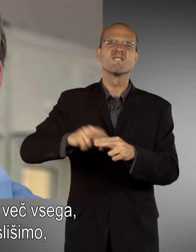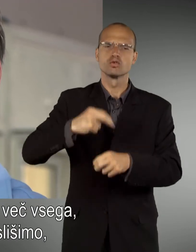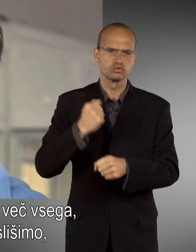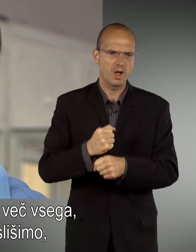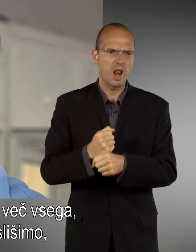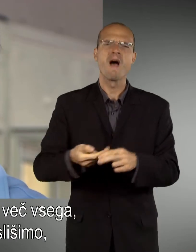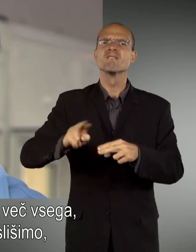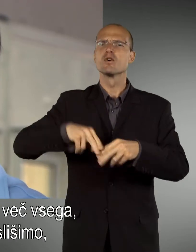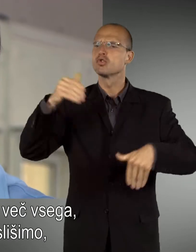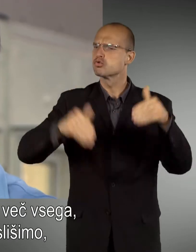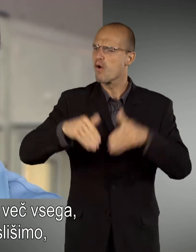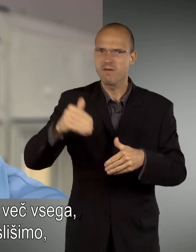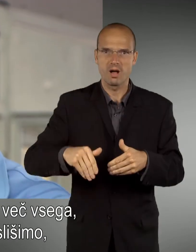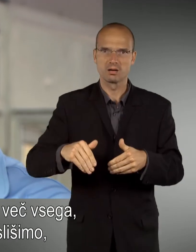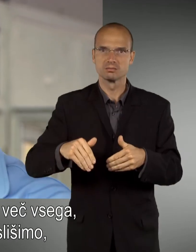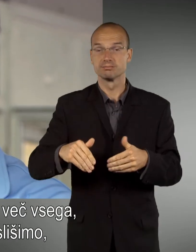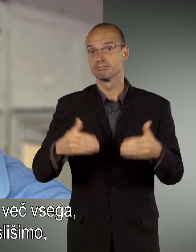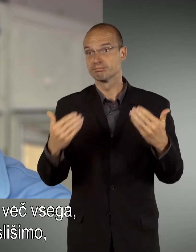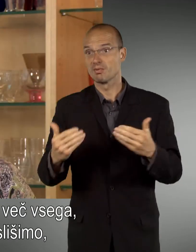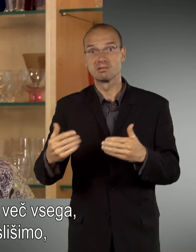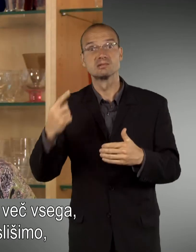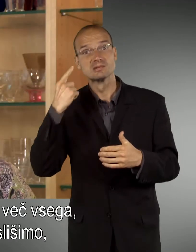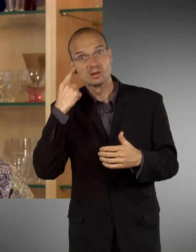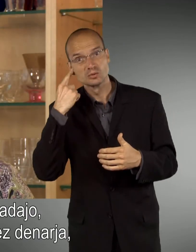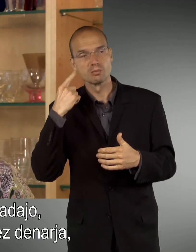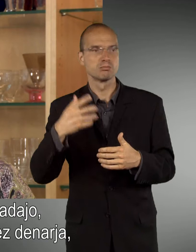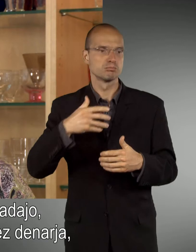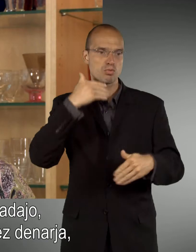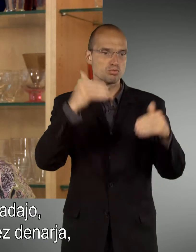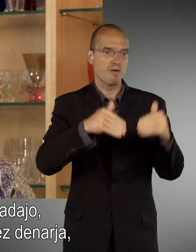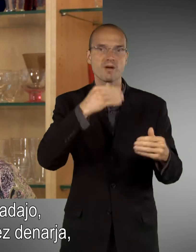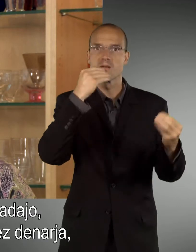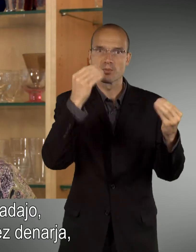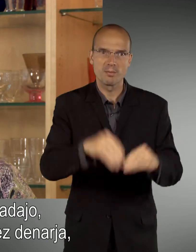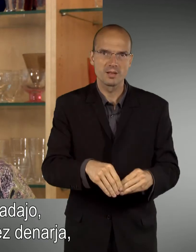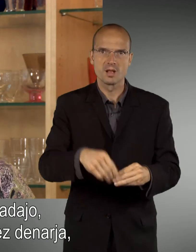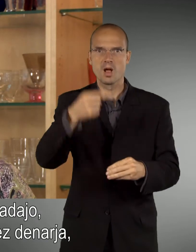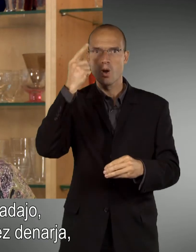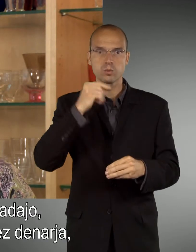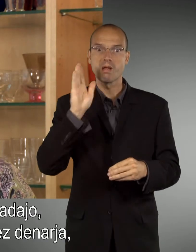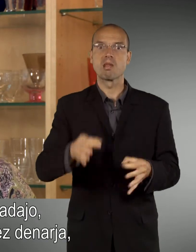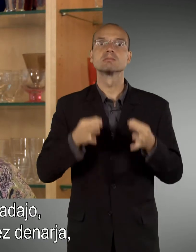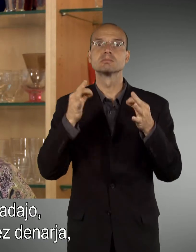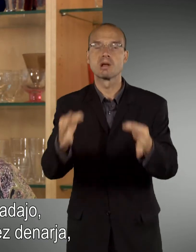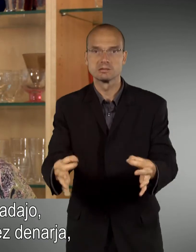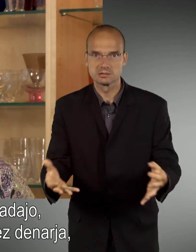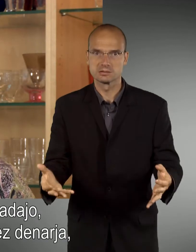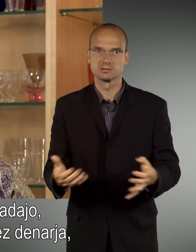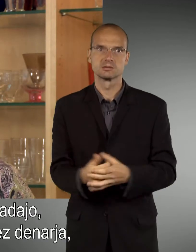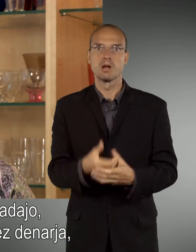dela, več tovarn, več od vsega. Danes pa samo slišimo, tovarne propadajo, ljudje so na